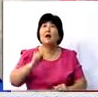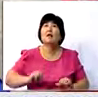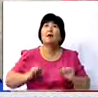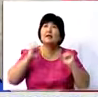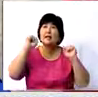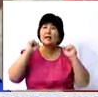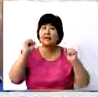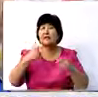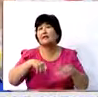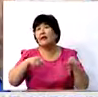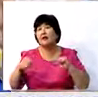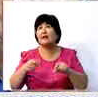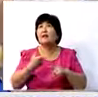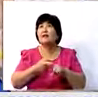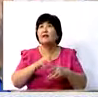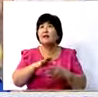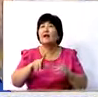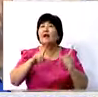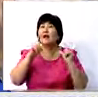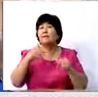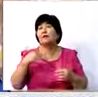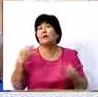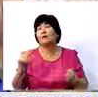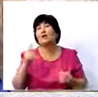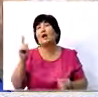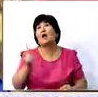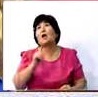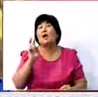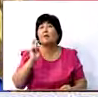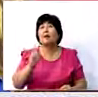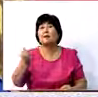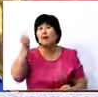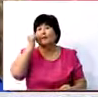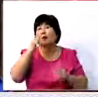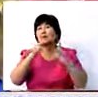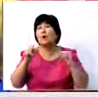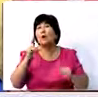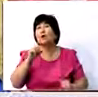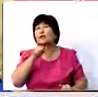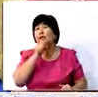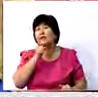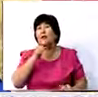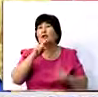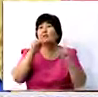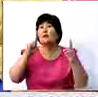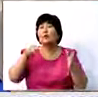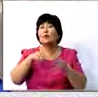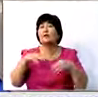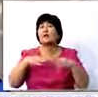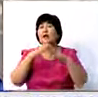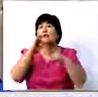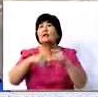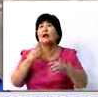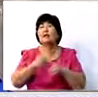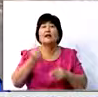гири, перетягивание каната. Далее они отправились в увлекательную экскурсию. Побывали на мемориальном комплексе Корхат-Ата в Звездном городке, на останках